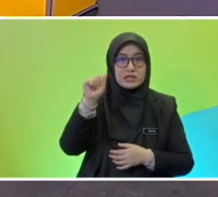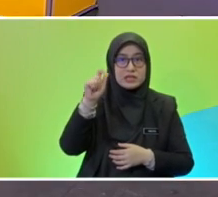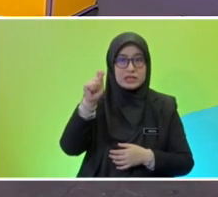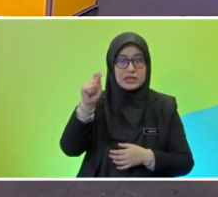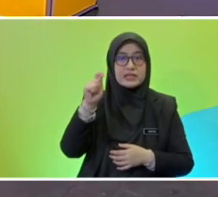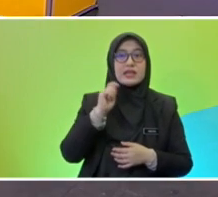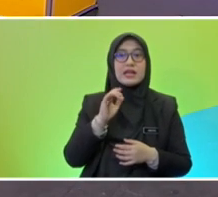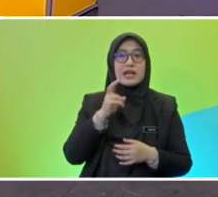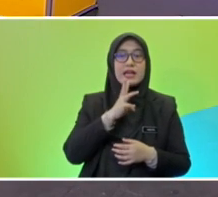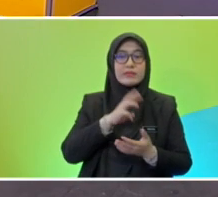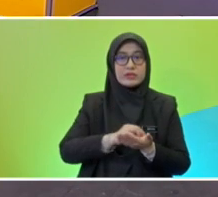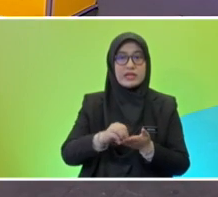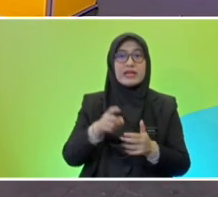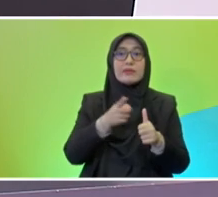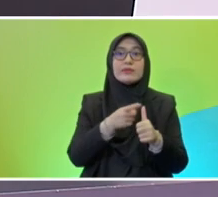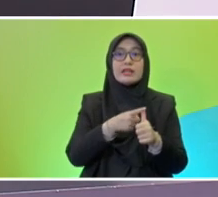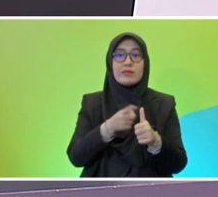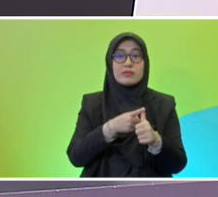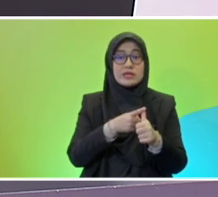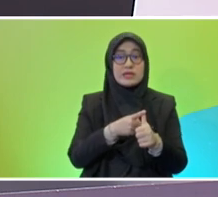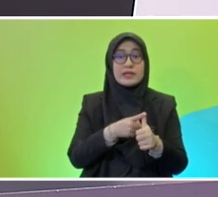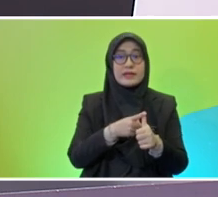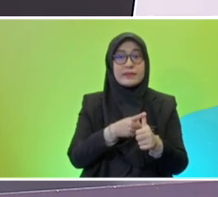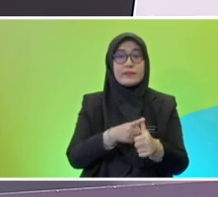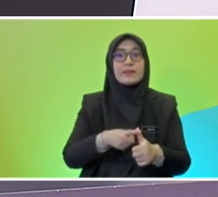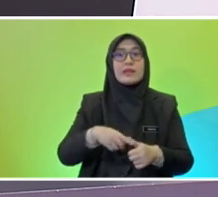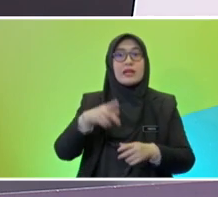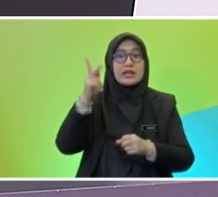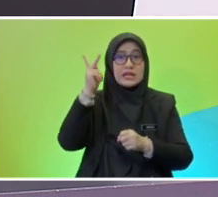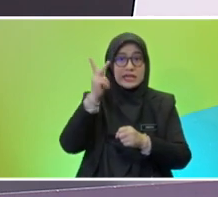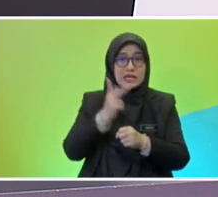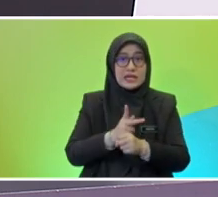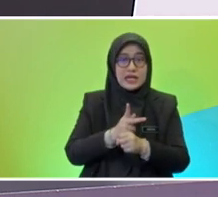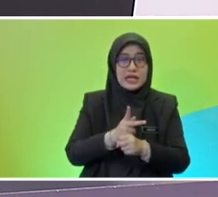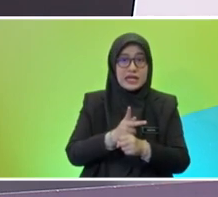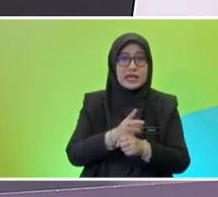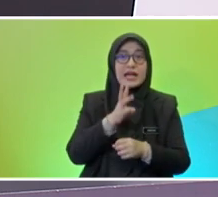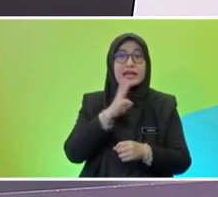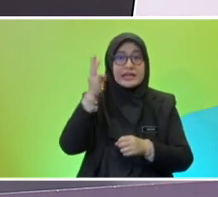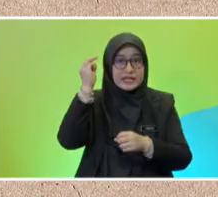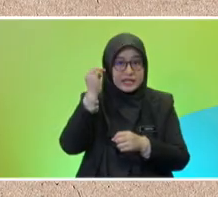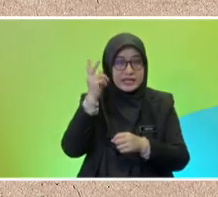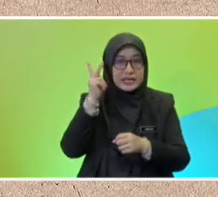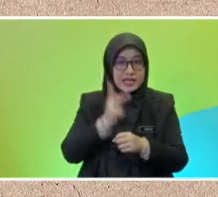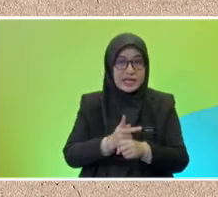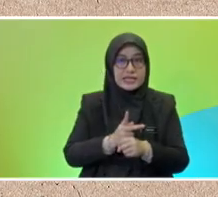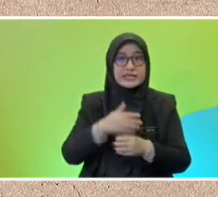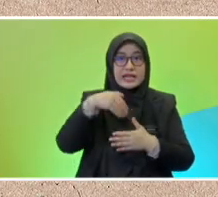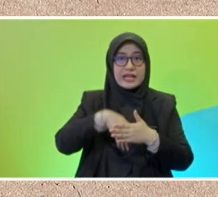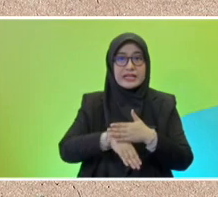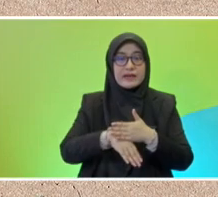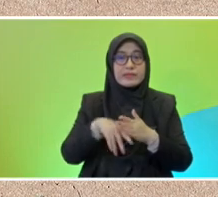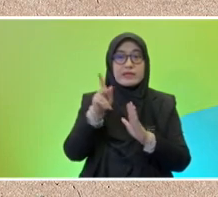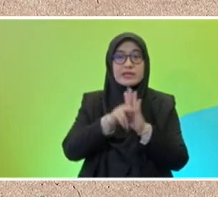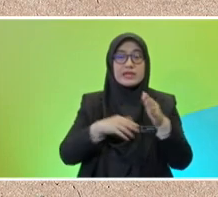yang pertama adalah masih kekal dalam keadaan asal air mutlak tuh Oke masih kekal dalam keadaan